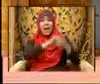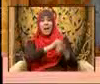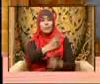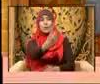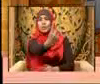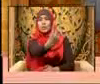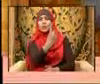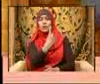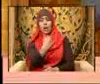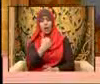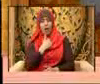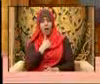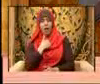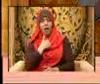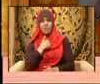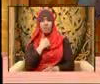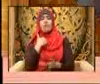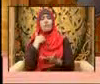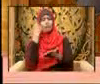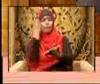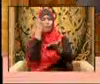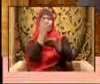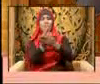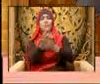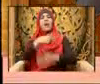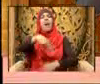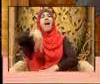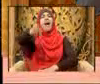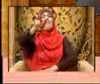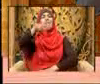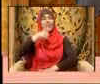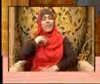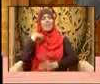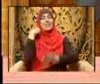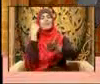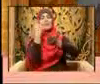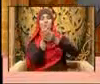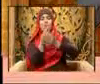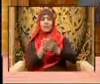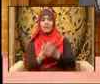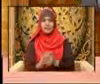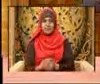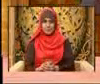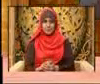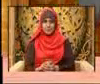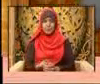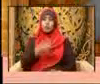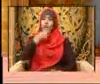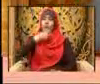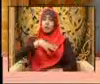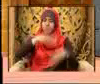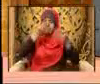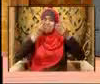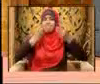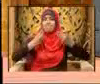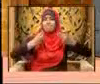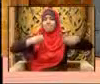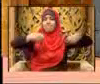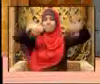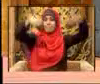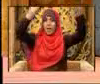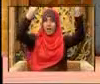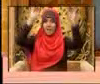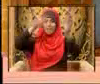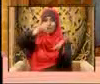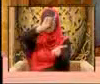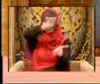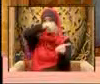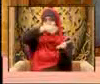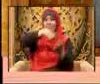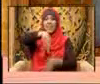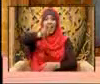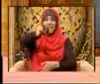يومئذ قال: يا رسول الله، أنا أشتريها منك بدرهمين. باعها الرسول صلى الله عليه وسلم،